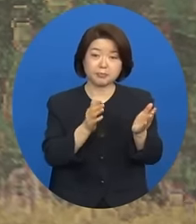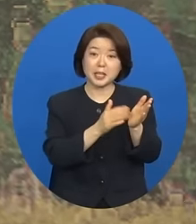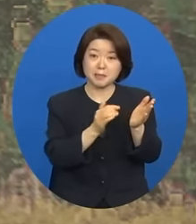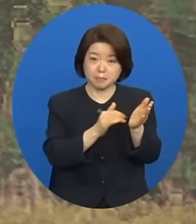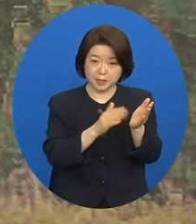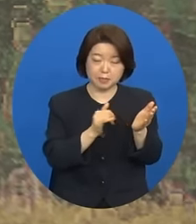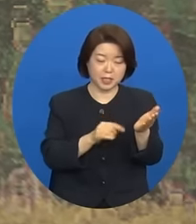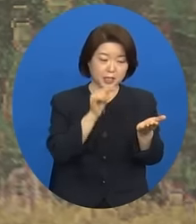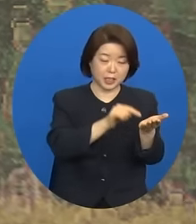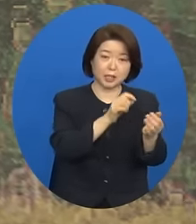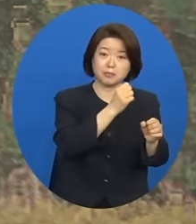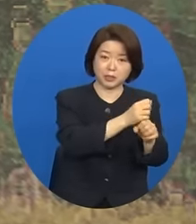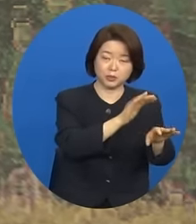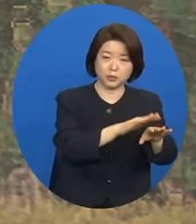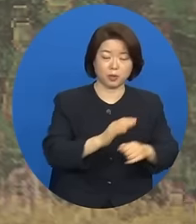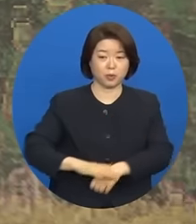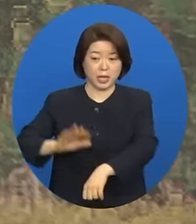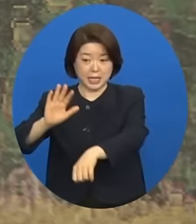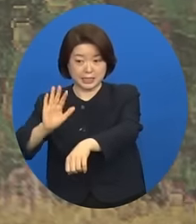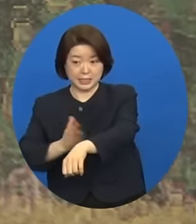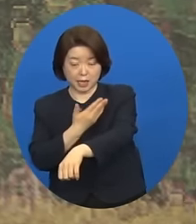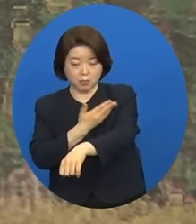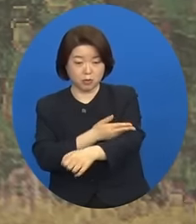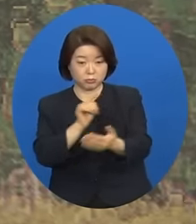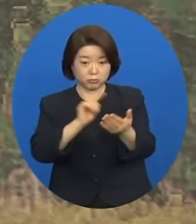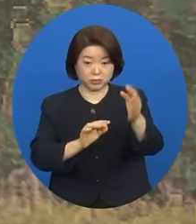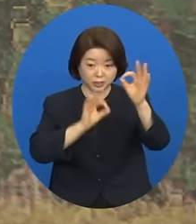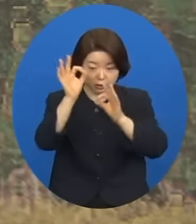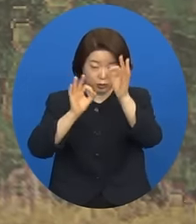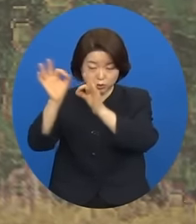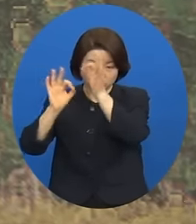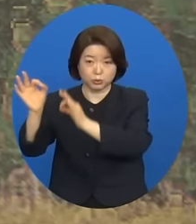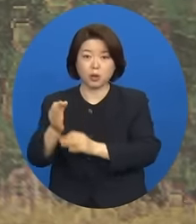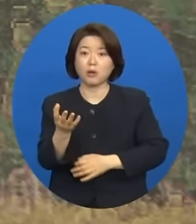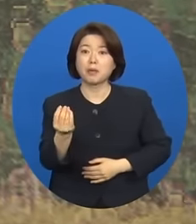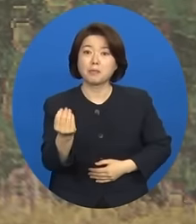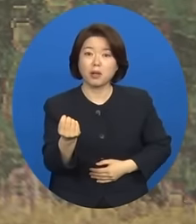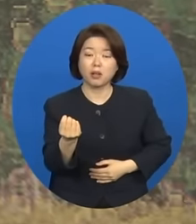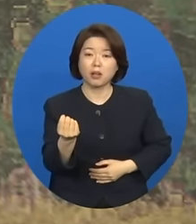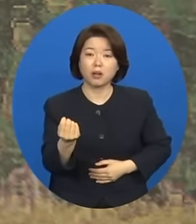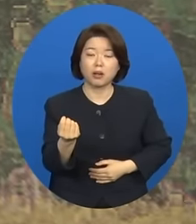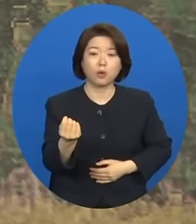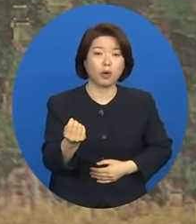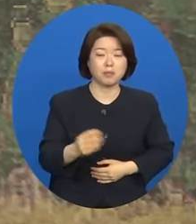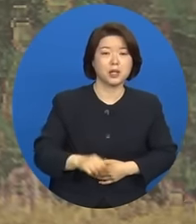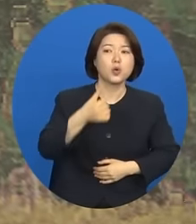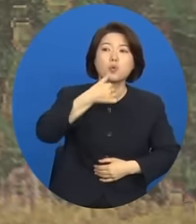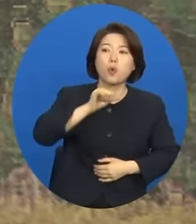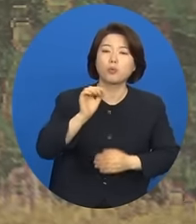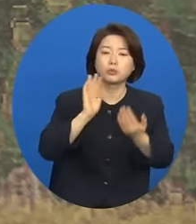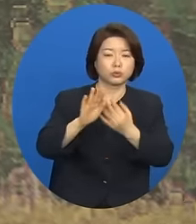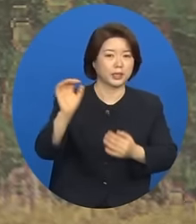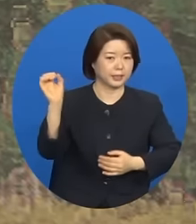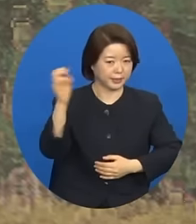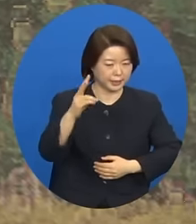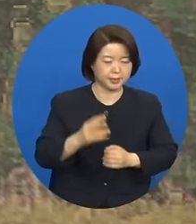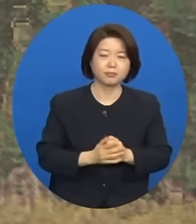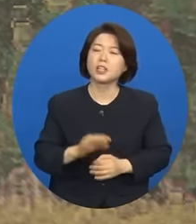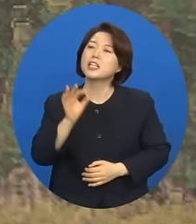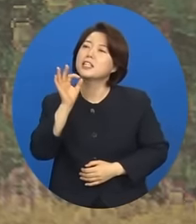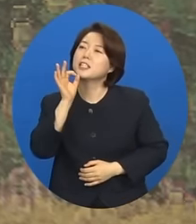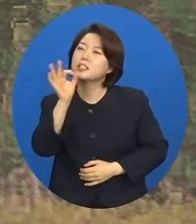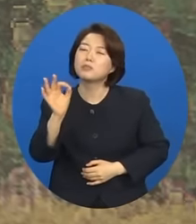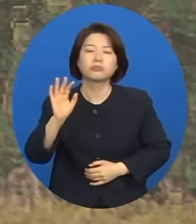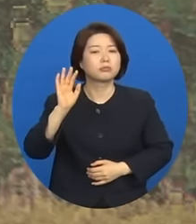처음에 다시 누르라고 하다가 나중에 계속 누르면 뭐가 나오는지 아십니까? 5분 뒤에 다시 해보세요. 또 틀리잖아요. 10분 뒤에 다시 해보세요.